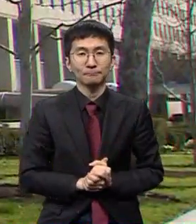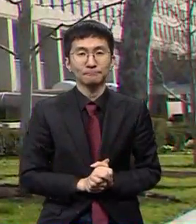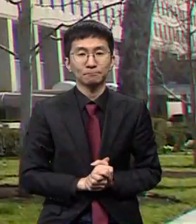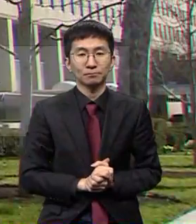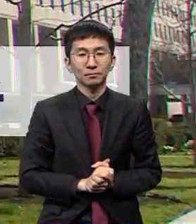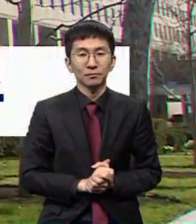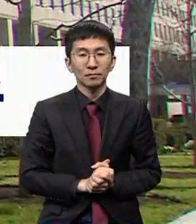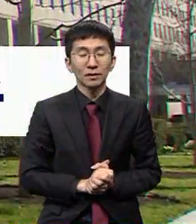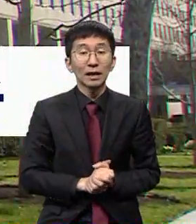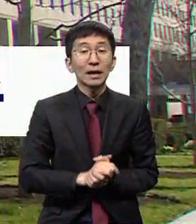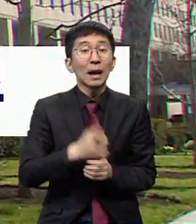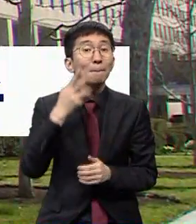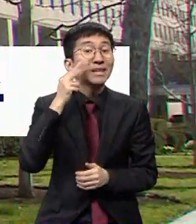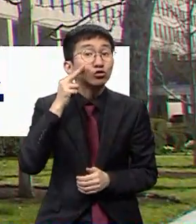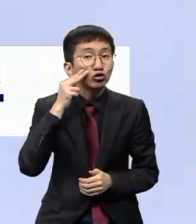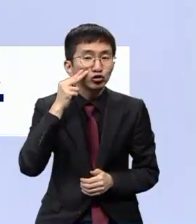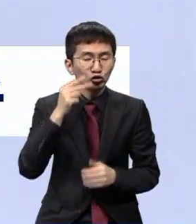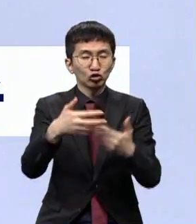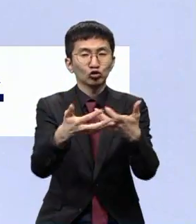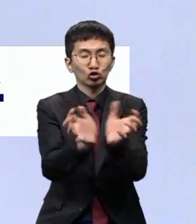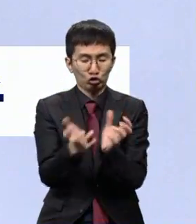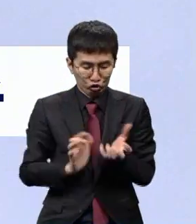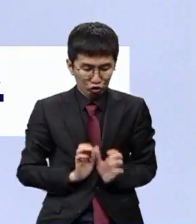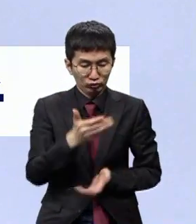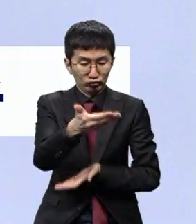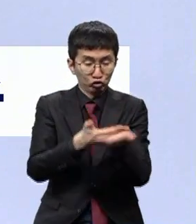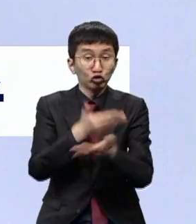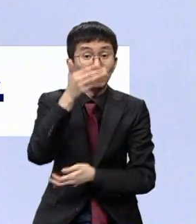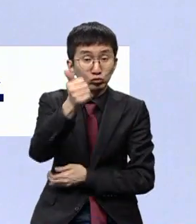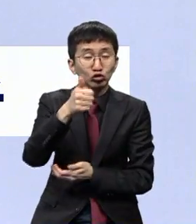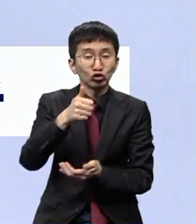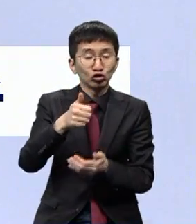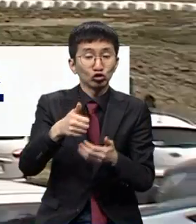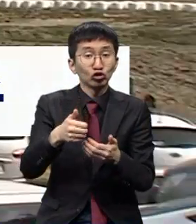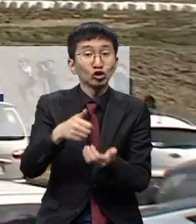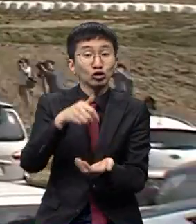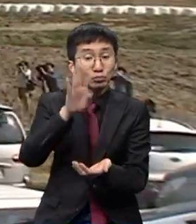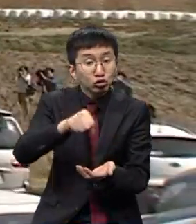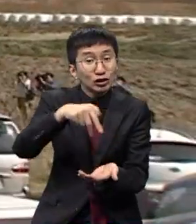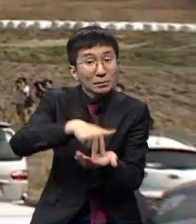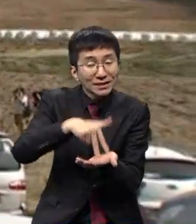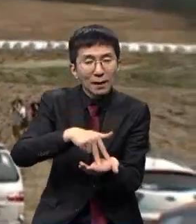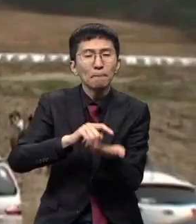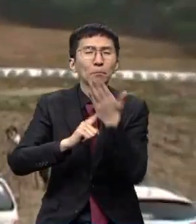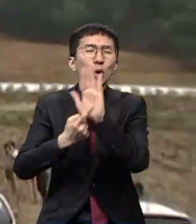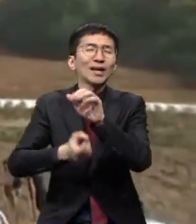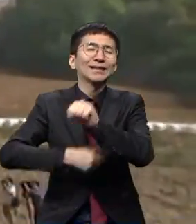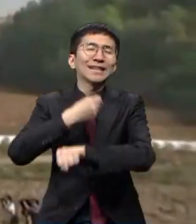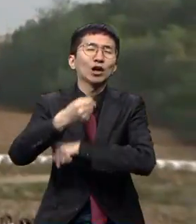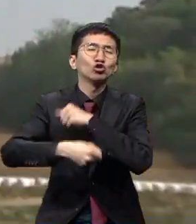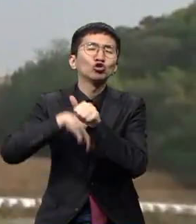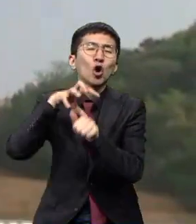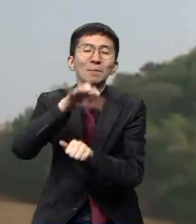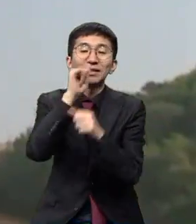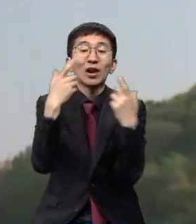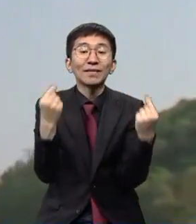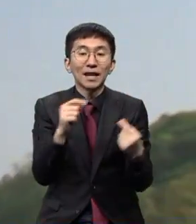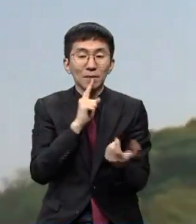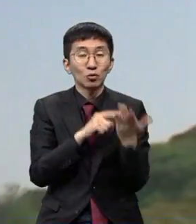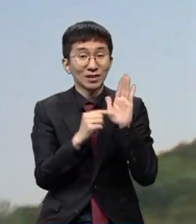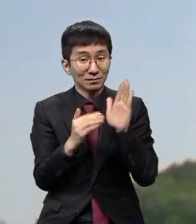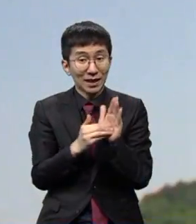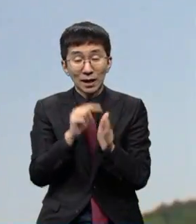미 국무부는 한국의 중요 인권 이슈로 표현의 자유를 우선 언급했습니다. 특히 군사분계선 일대에서 전단 등을 살포할